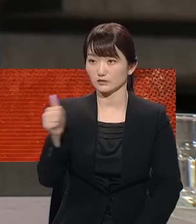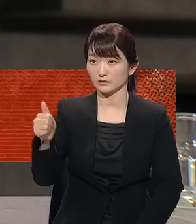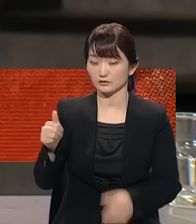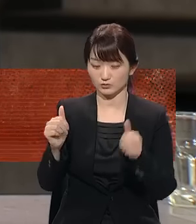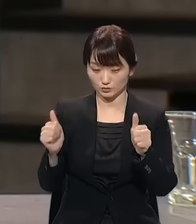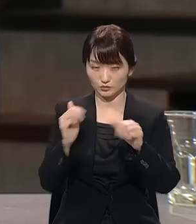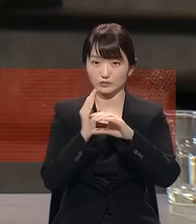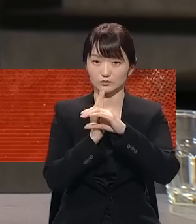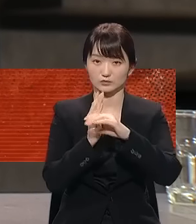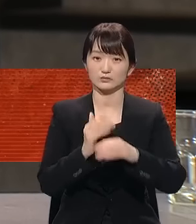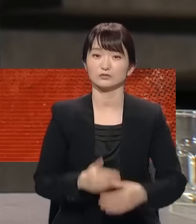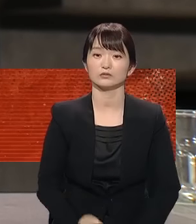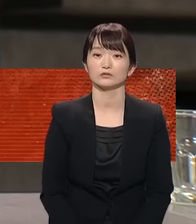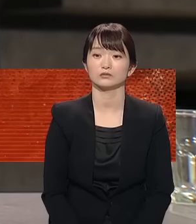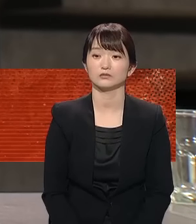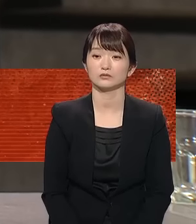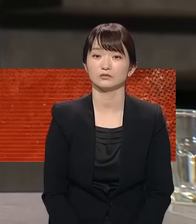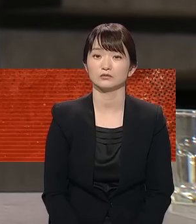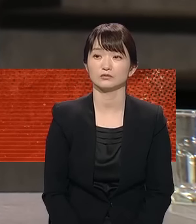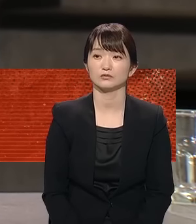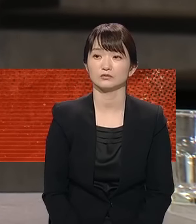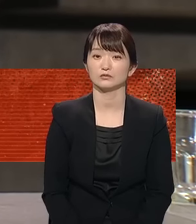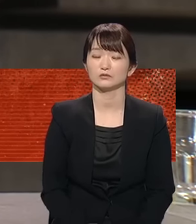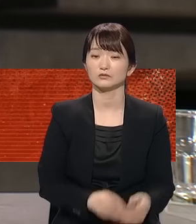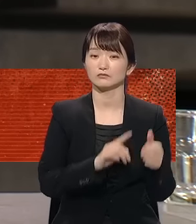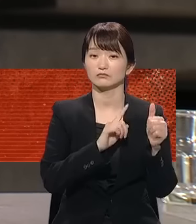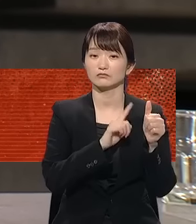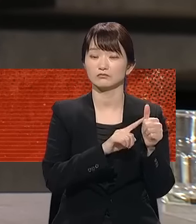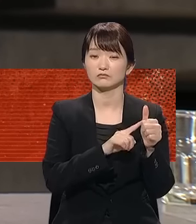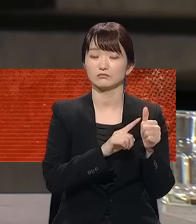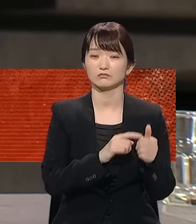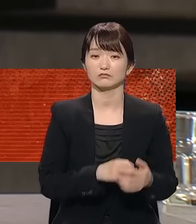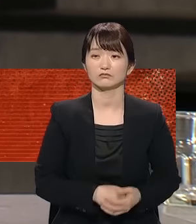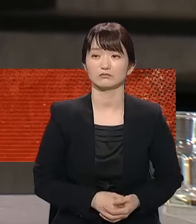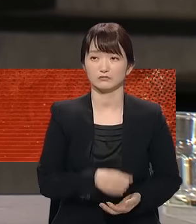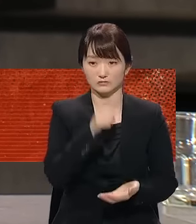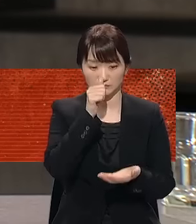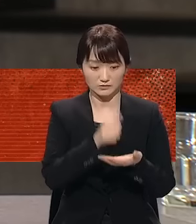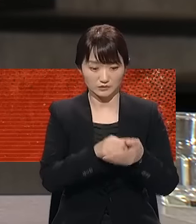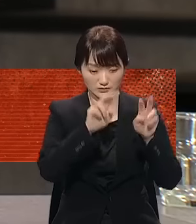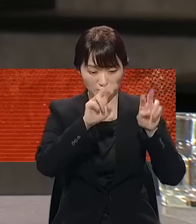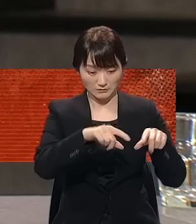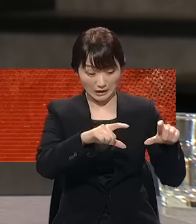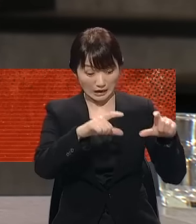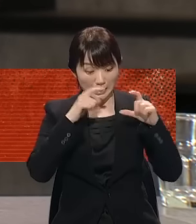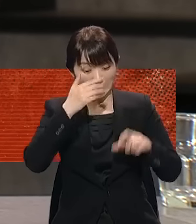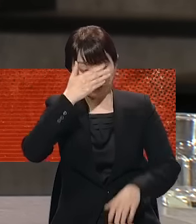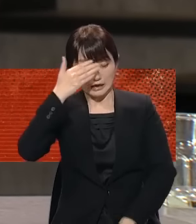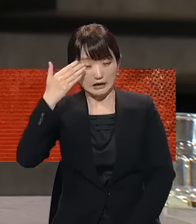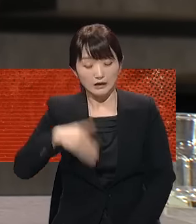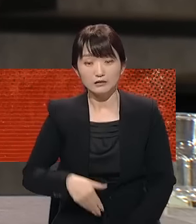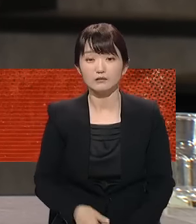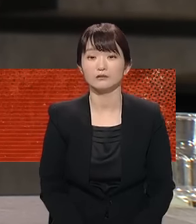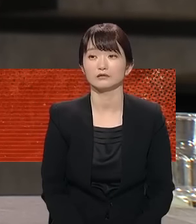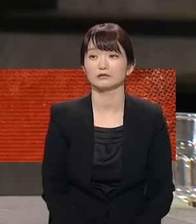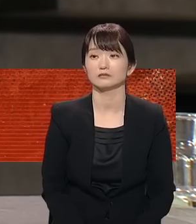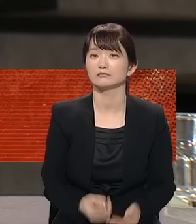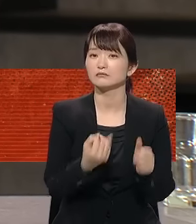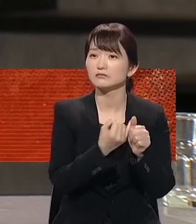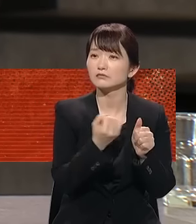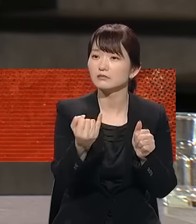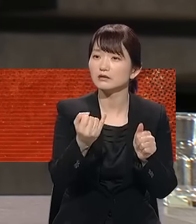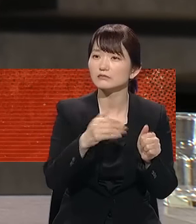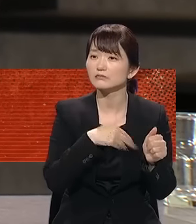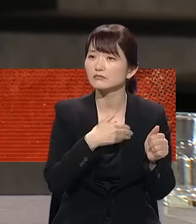중인 그런 상황에 있습니다 그런데이 재보자 같은 경우는 사실 무죄 판결을 받아서 정말 다행이긴 하지만 이 아내와이